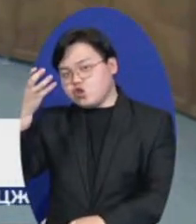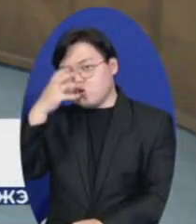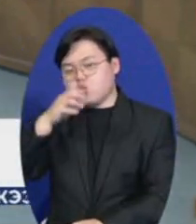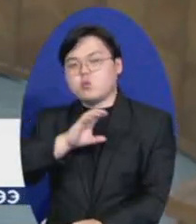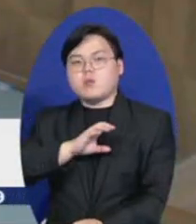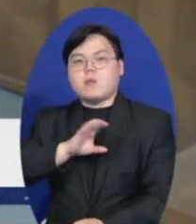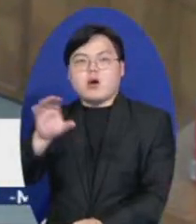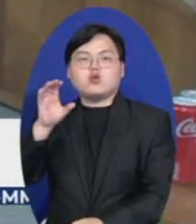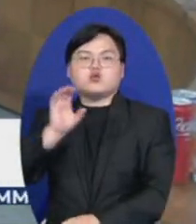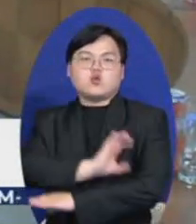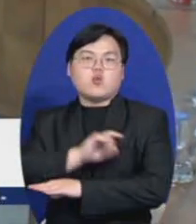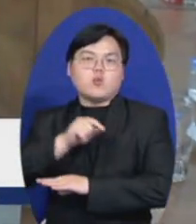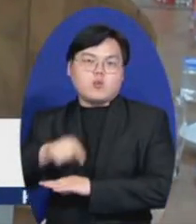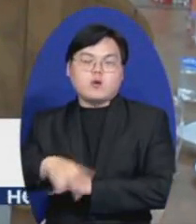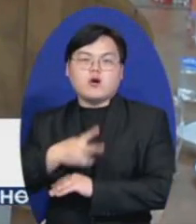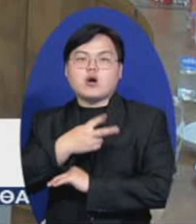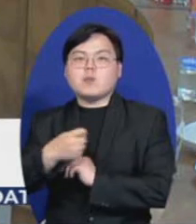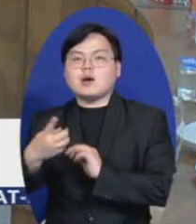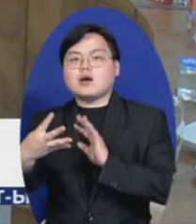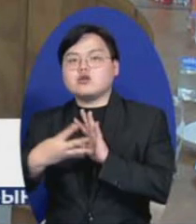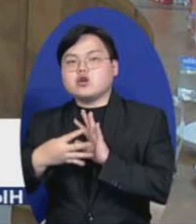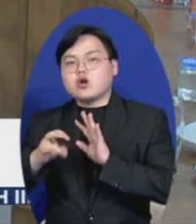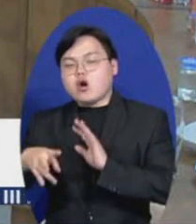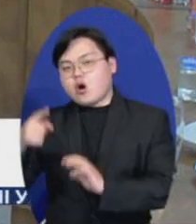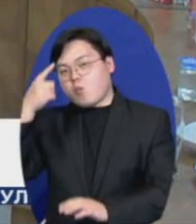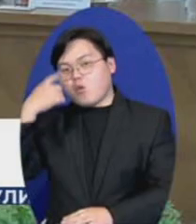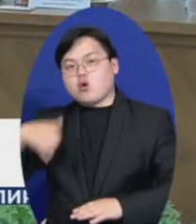нэг 2019 онд Монгол улсын их сургуультай